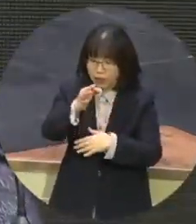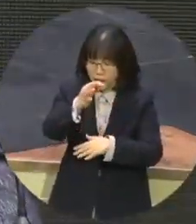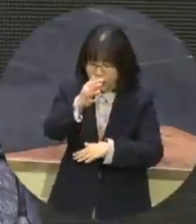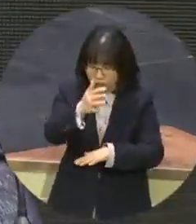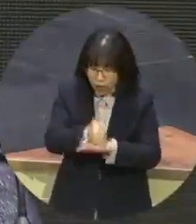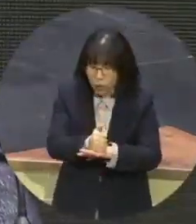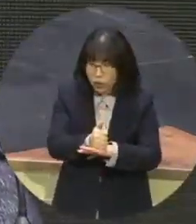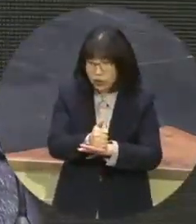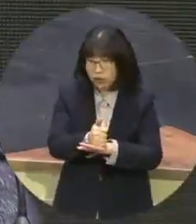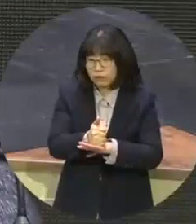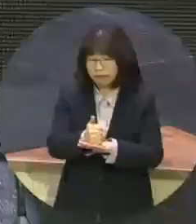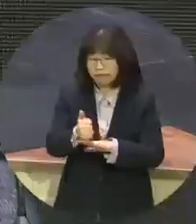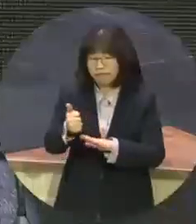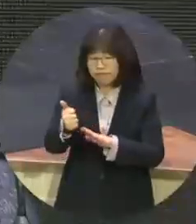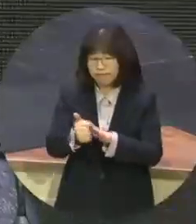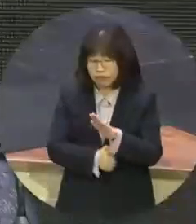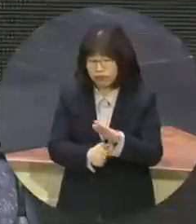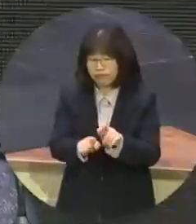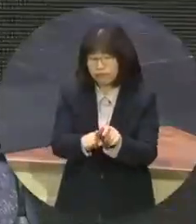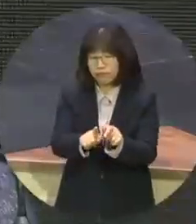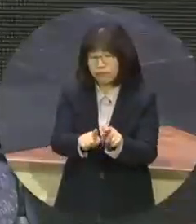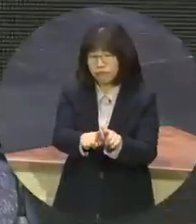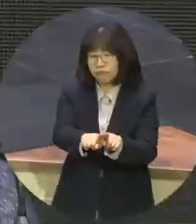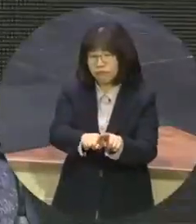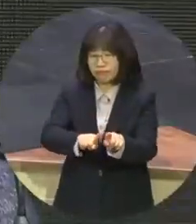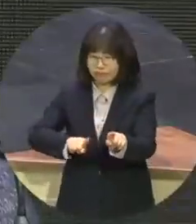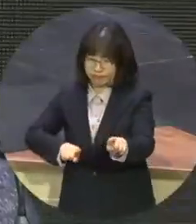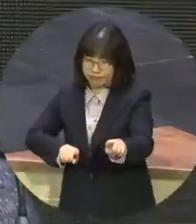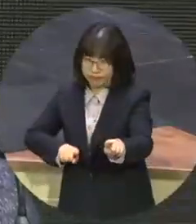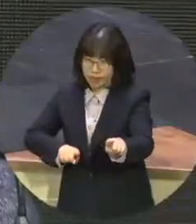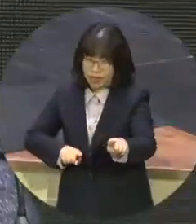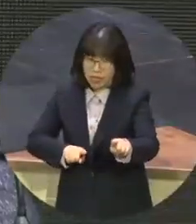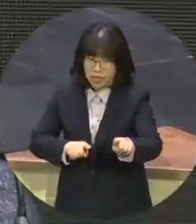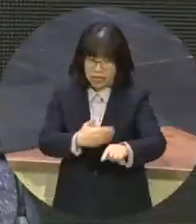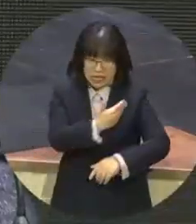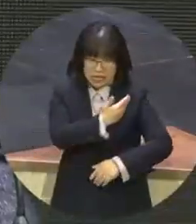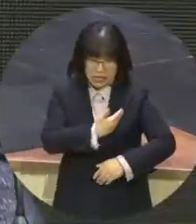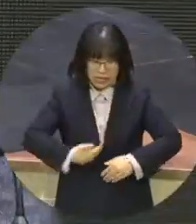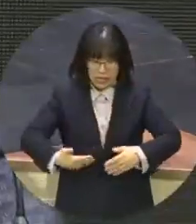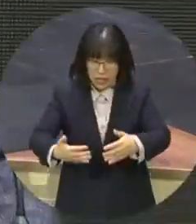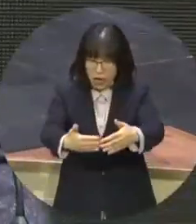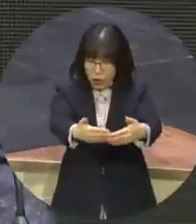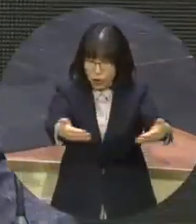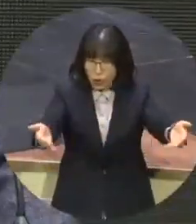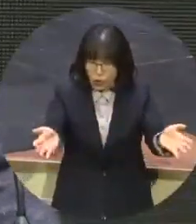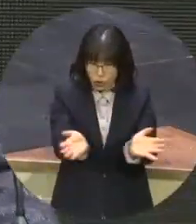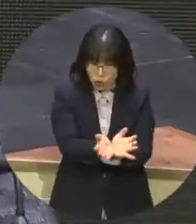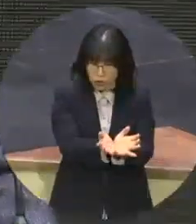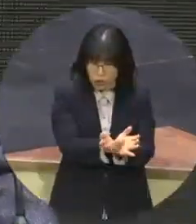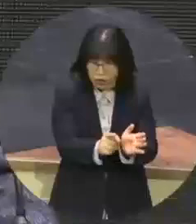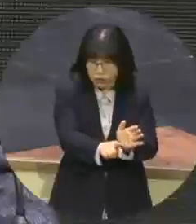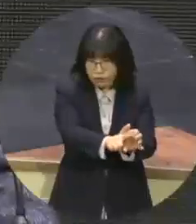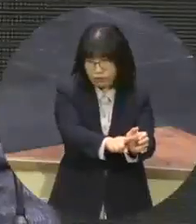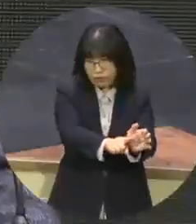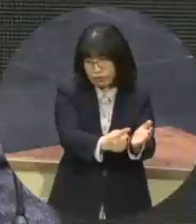나갑니다. 실족됩니다. 제자 공동체에 있지는 못해요. 결국 떨어져 나갑니다. 그 결과는 뻔한